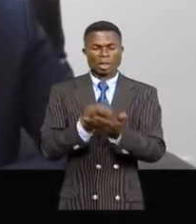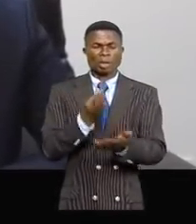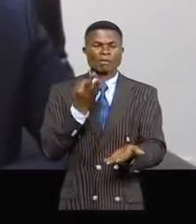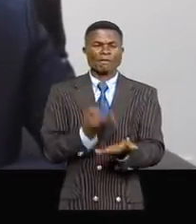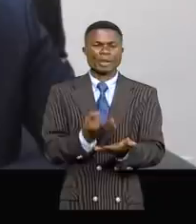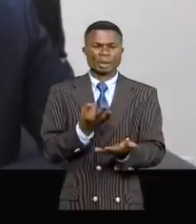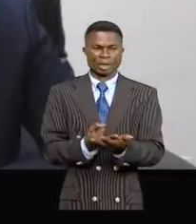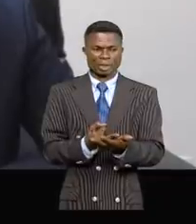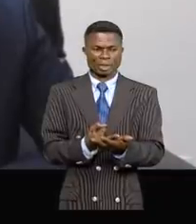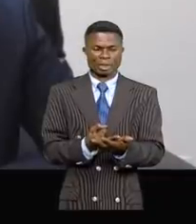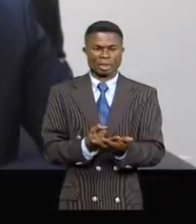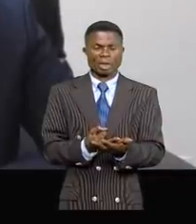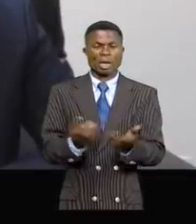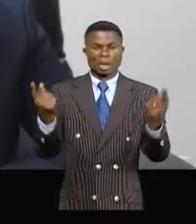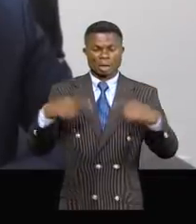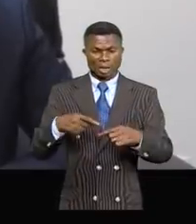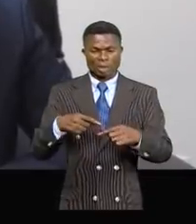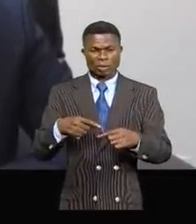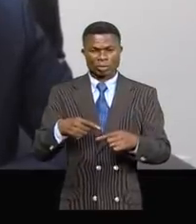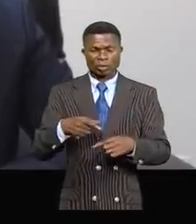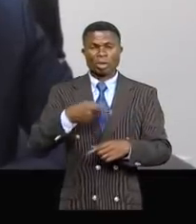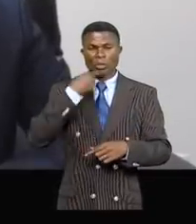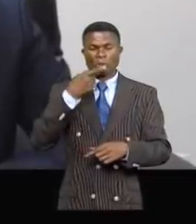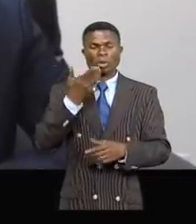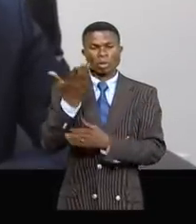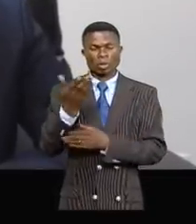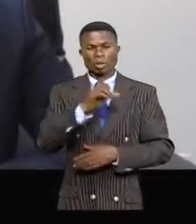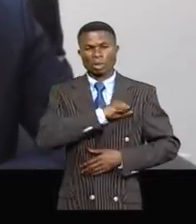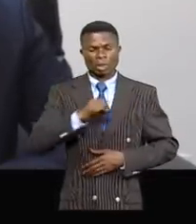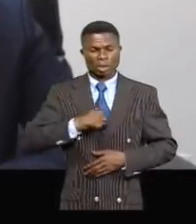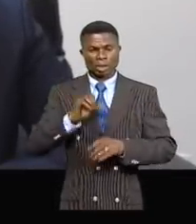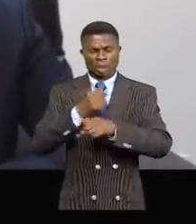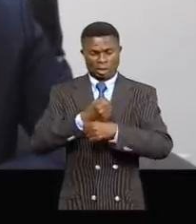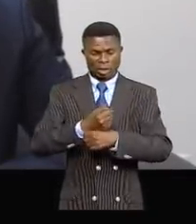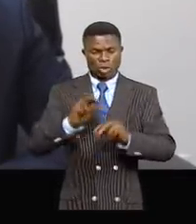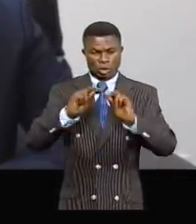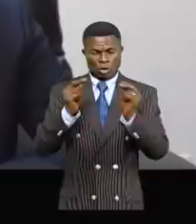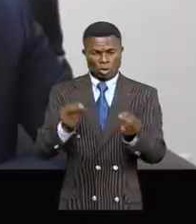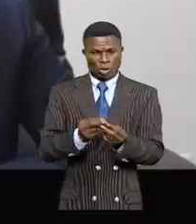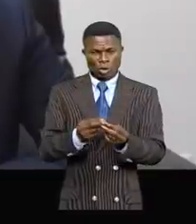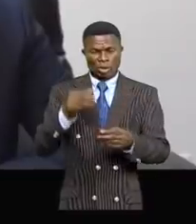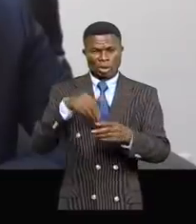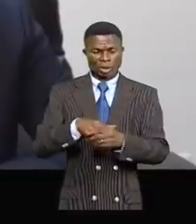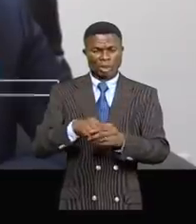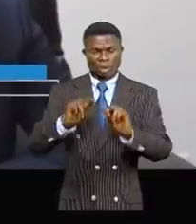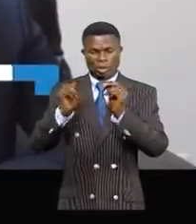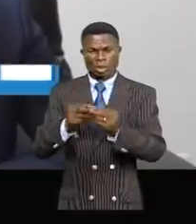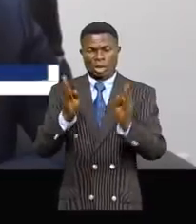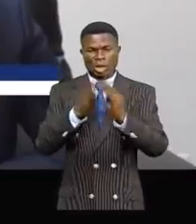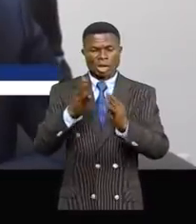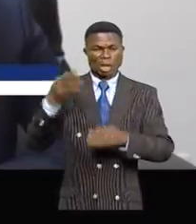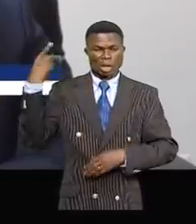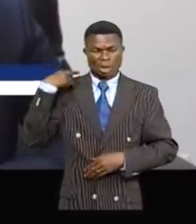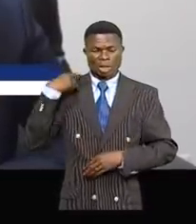économico-financier. Et chaque fois qu'on intervenait, le Sénat bougeait. Nous avons créé ce qu'on a appelé au sein de l'hémicycle de l'Assemblée nationale la